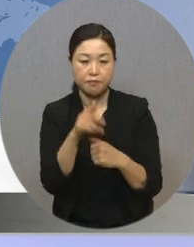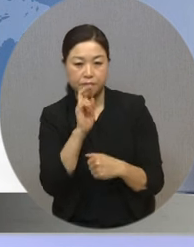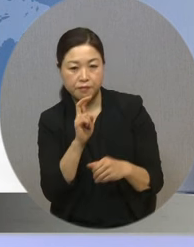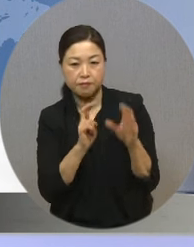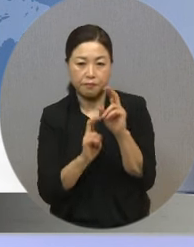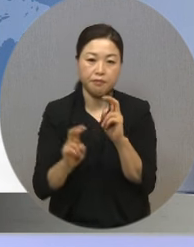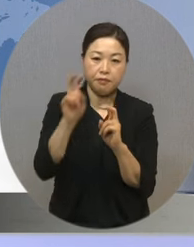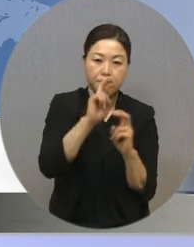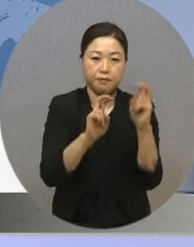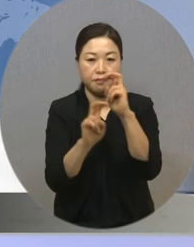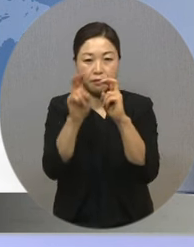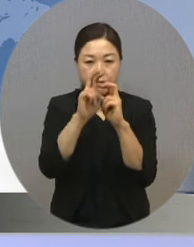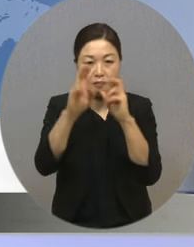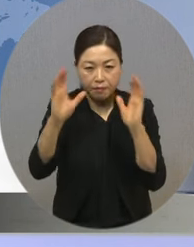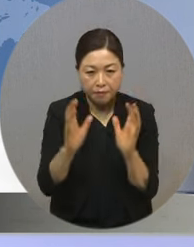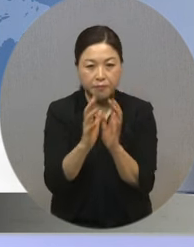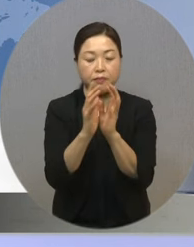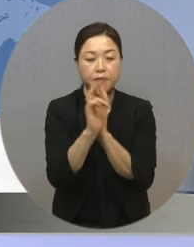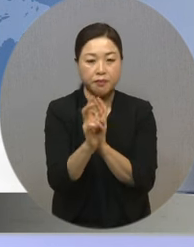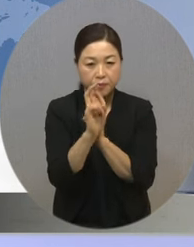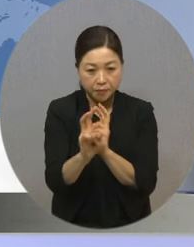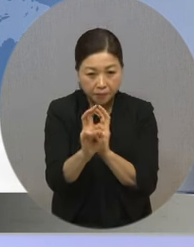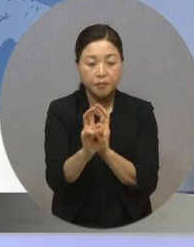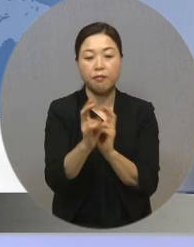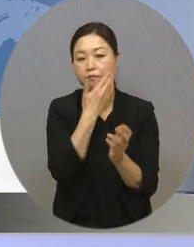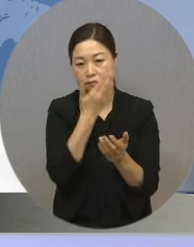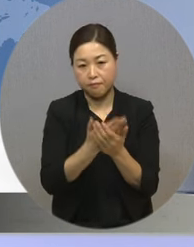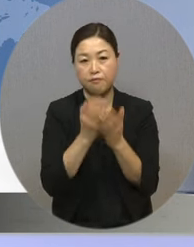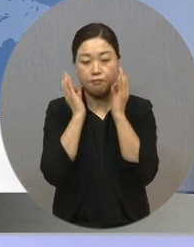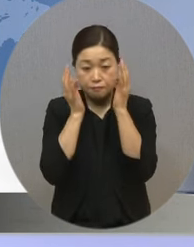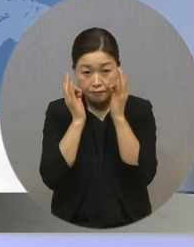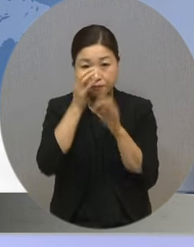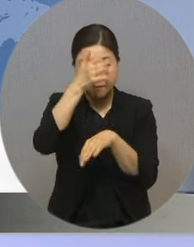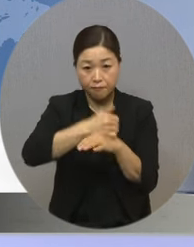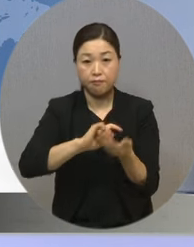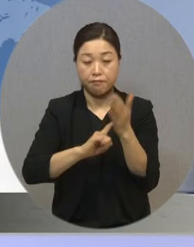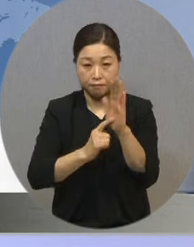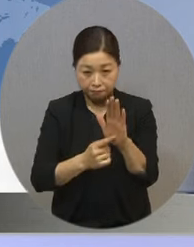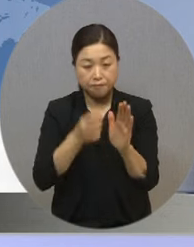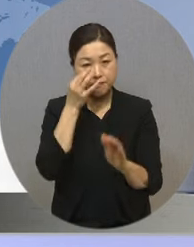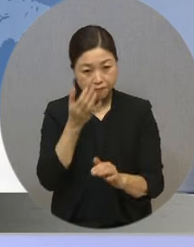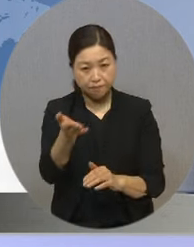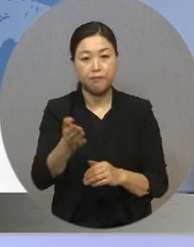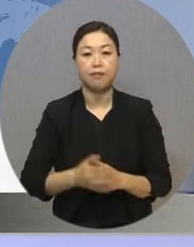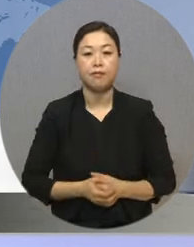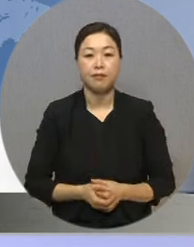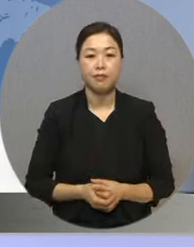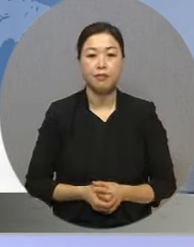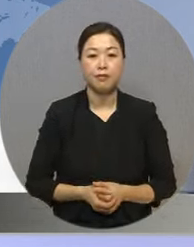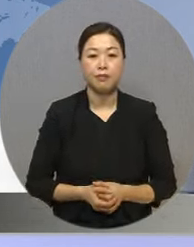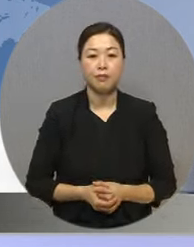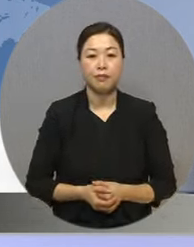하모니를 이루기까지 그 소중한 노력이 빛을 발한 시간 속으로 정운성 기자가 안내합니다.